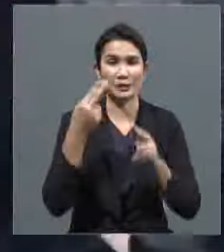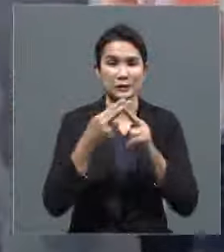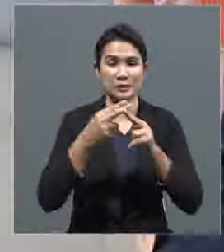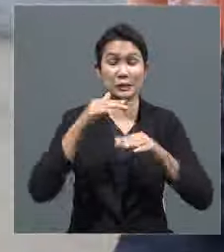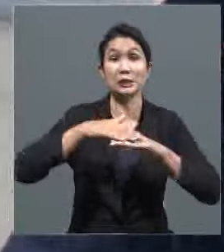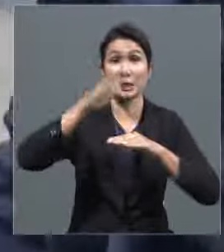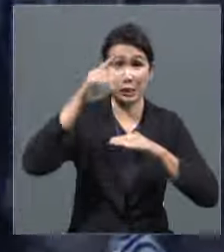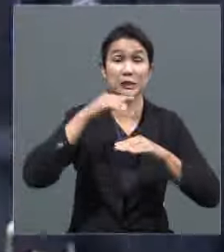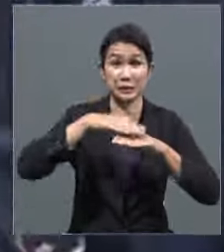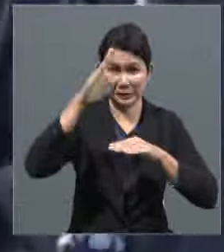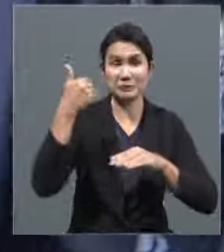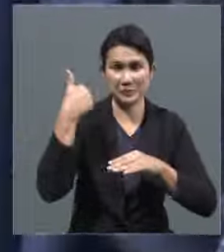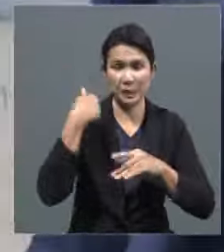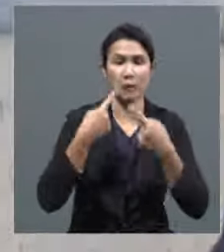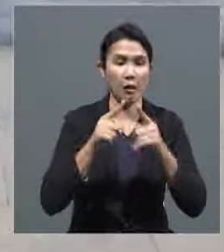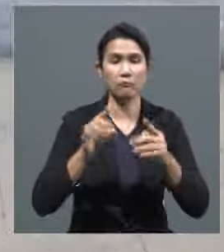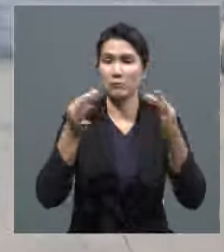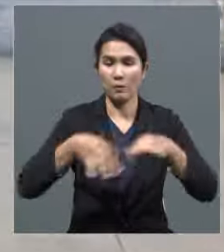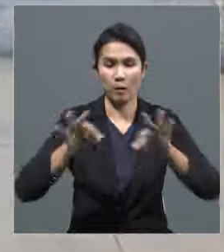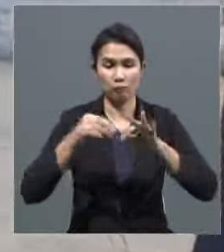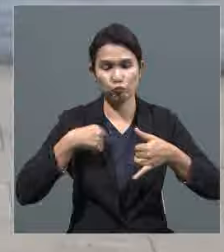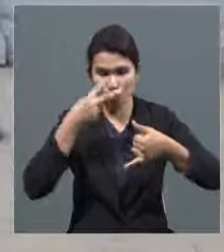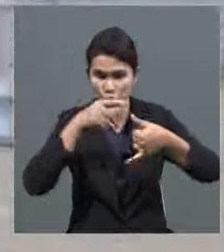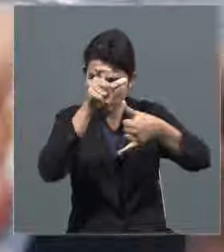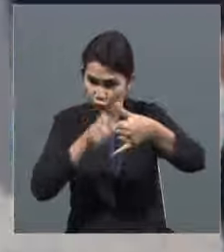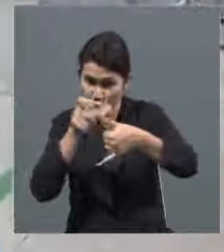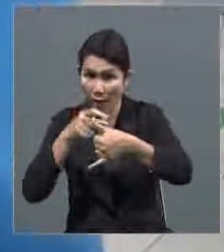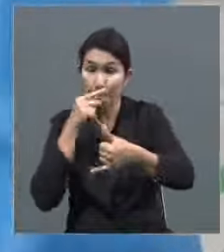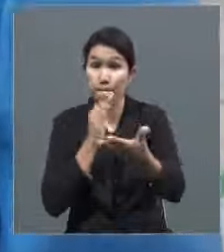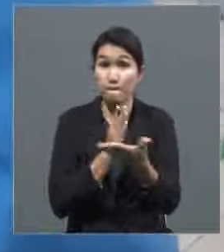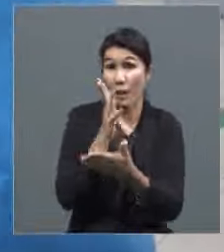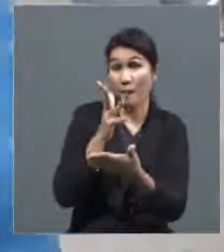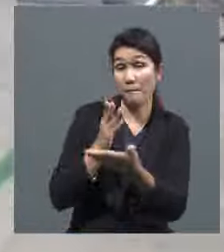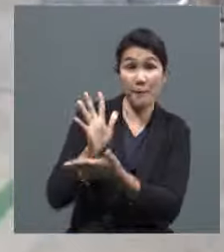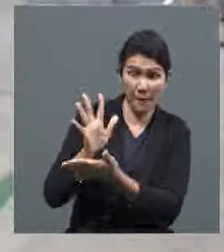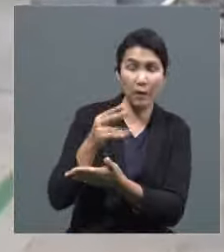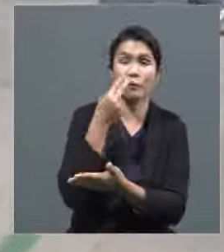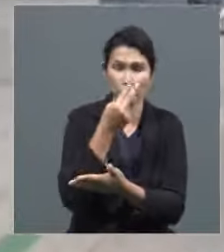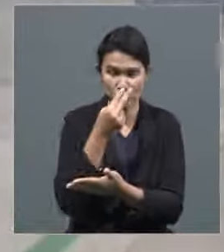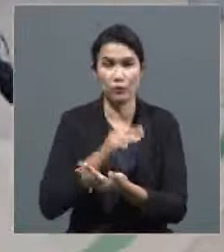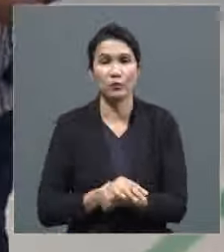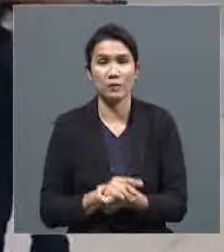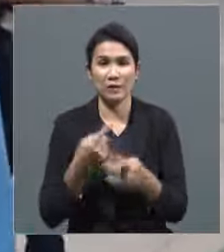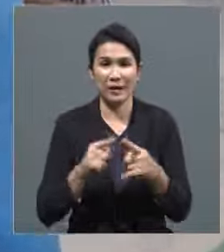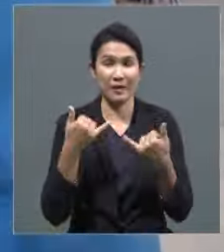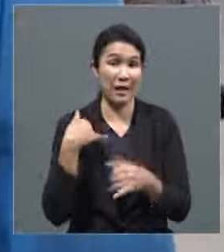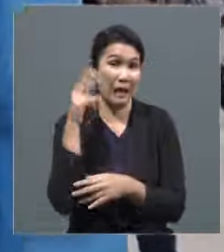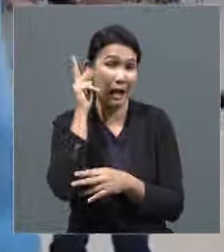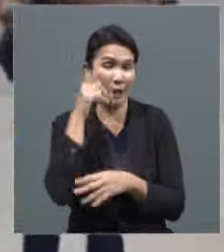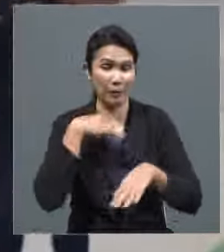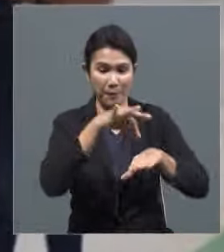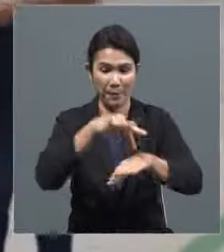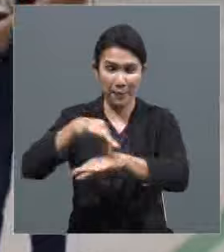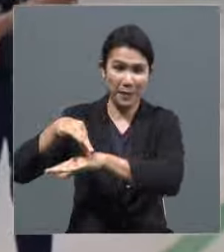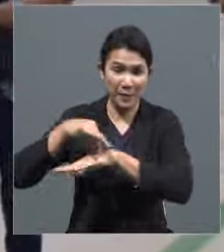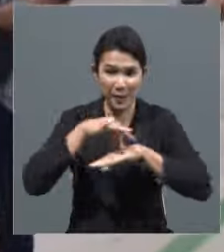กินจริงๆแต่ก็ต้องอยู่เกี่ยวกับเรื่องของการตรวจสอบคุณสมบัติใครจะผ่านใครจะไม่ผ่านนะคะทีนี้มาดูกระแสข่าวตำแหน่งต่างๆที่ออกมาต